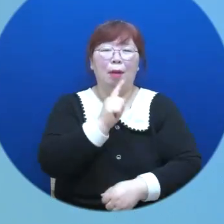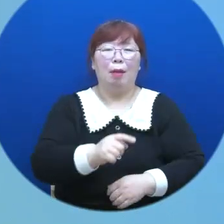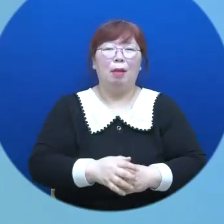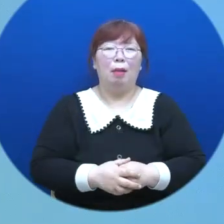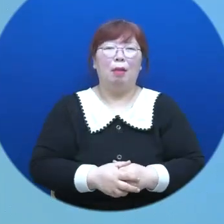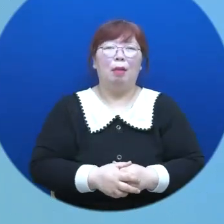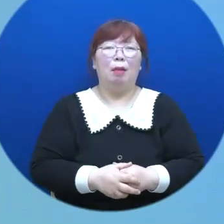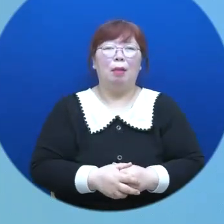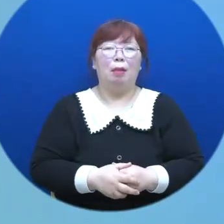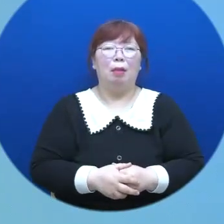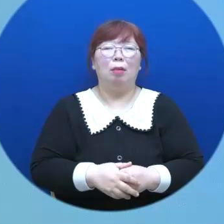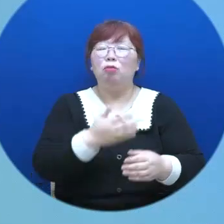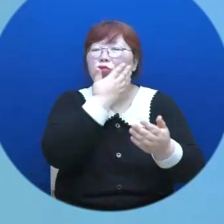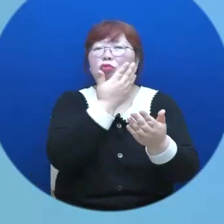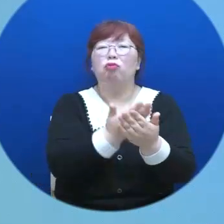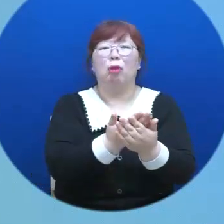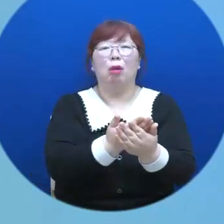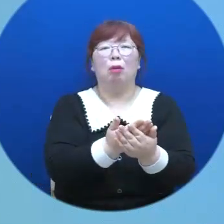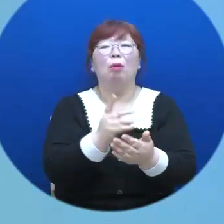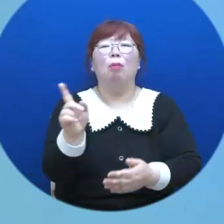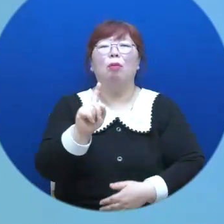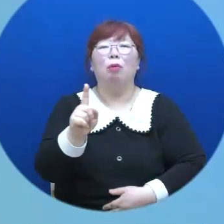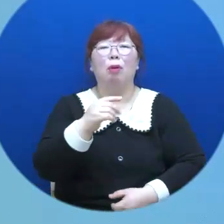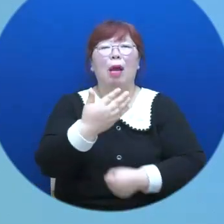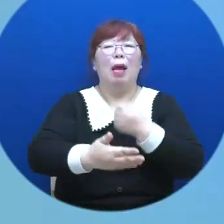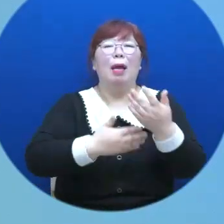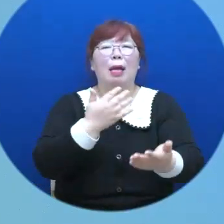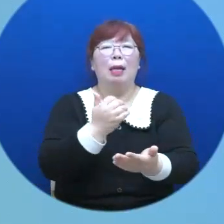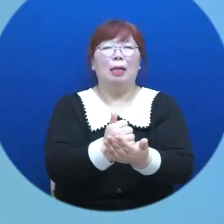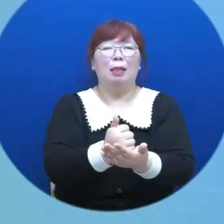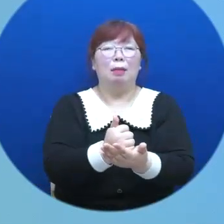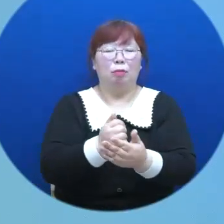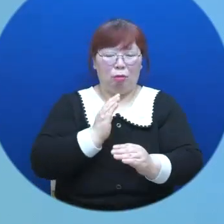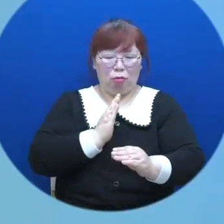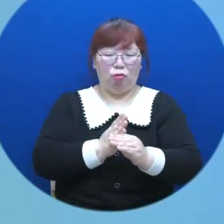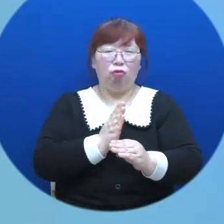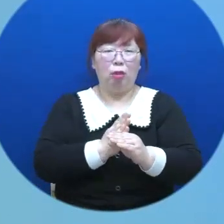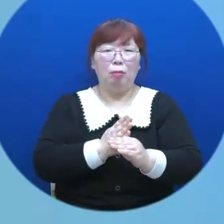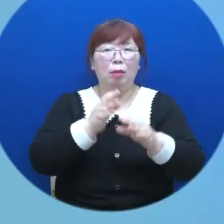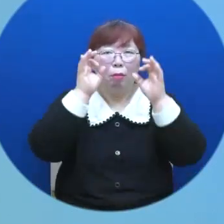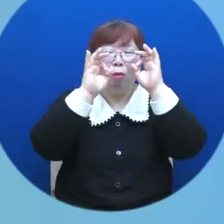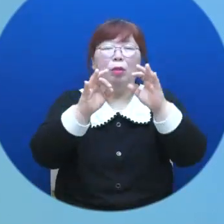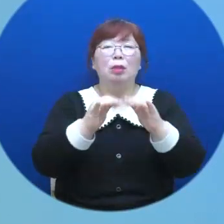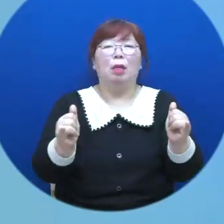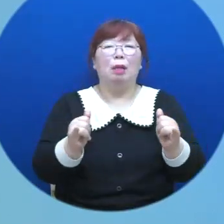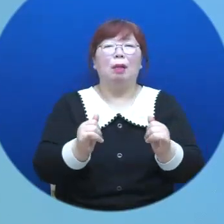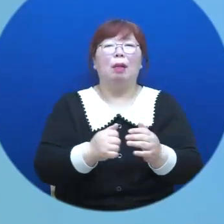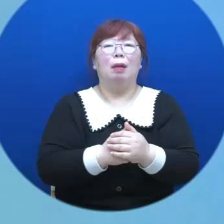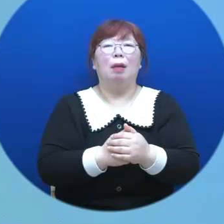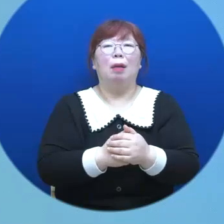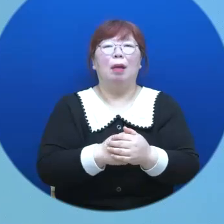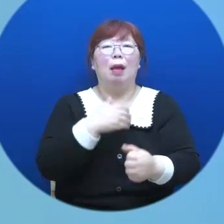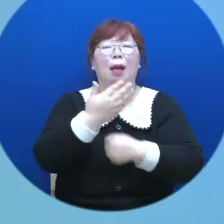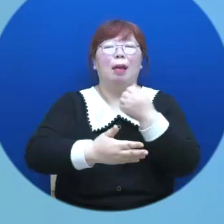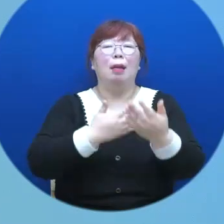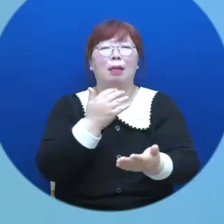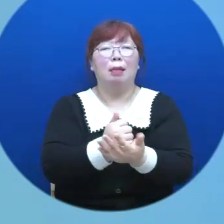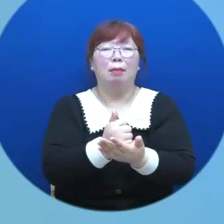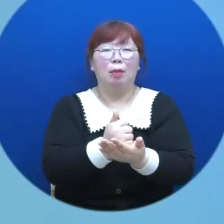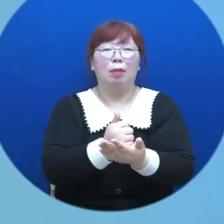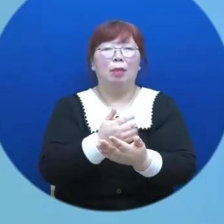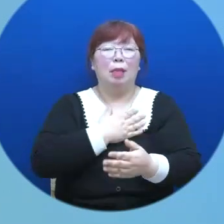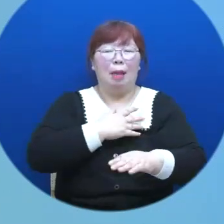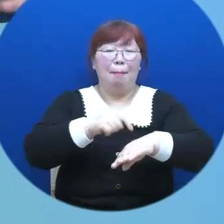뭐예요? 중요한 사실. 하나님은 중심을 보는 분이잖아요. 하나님은 그 마음 중심을 보는